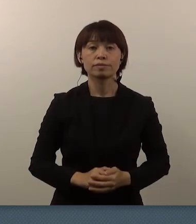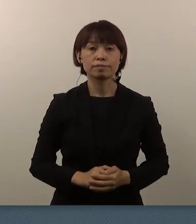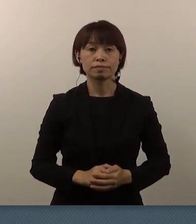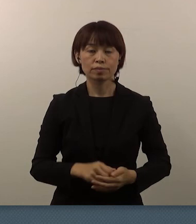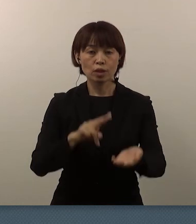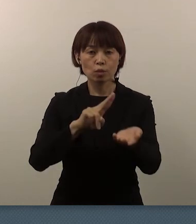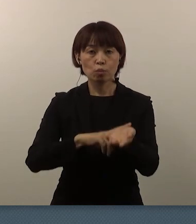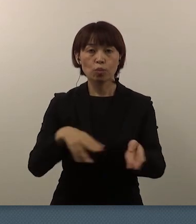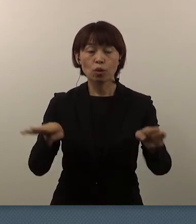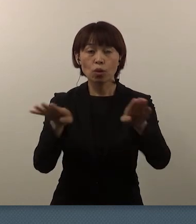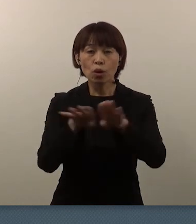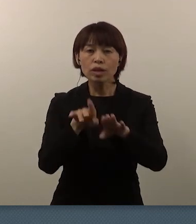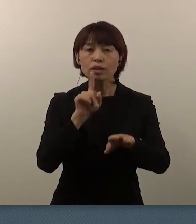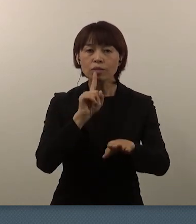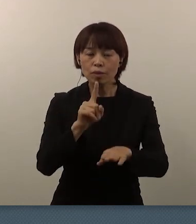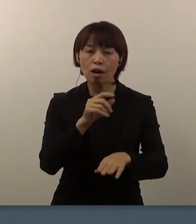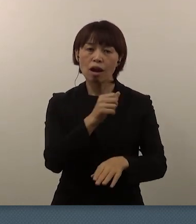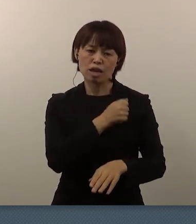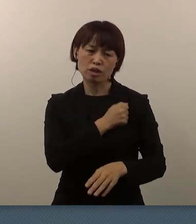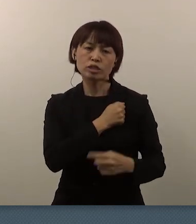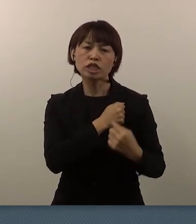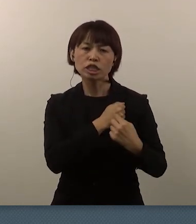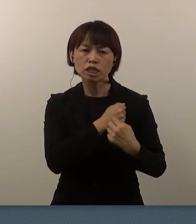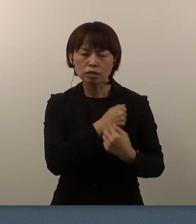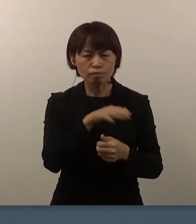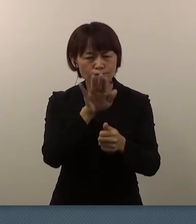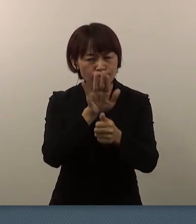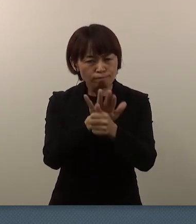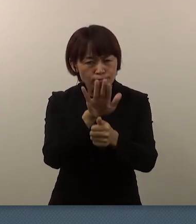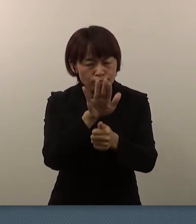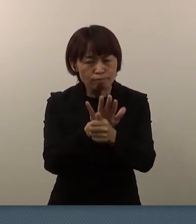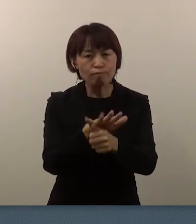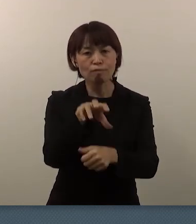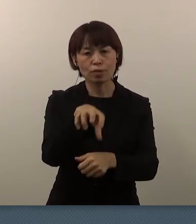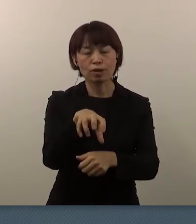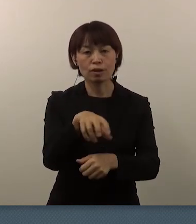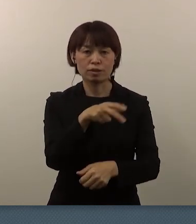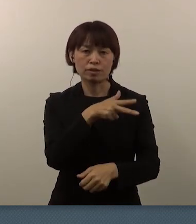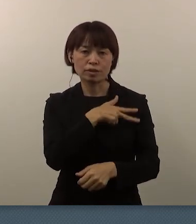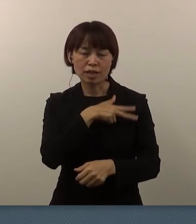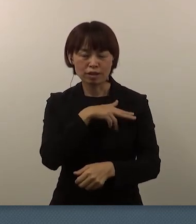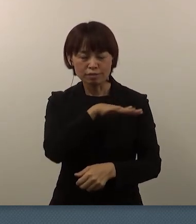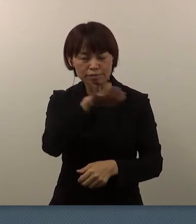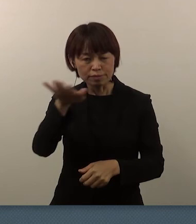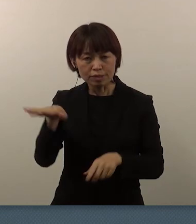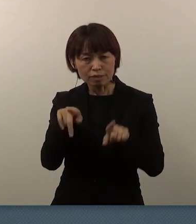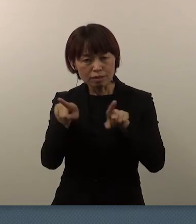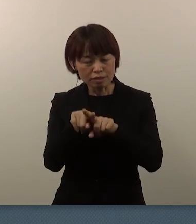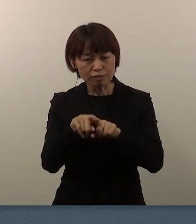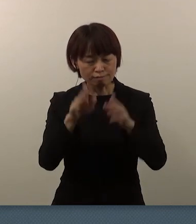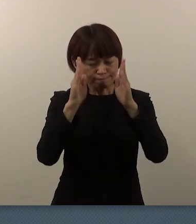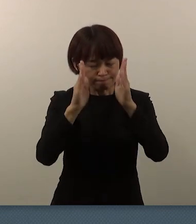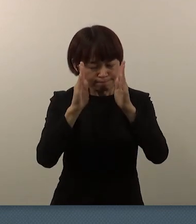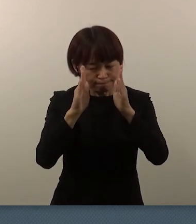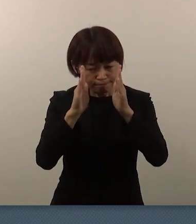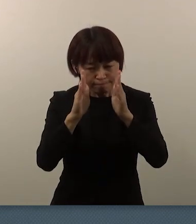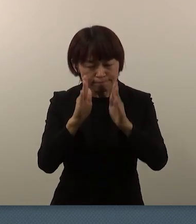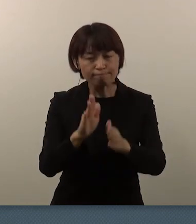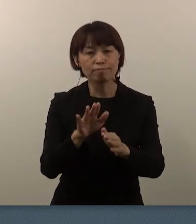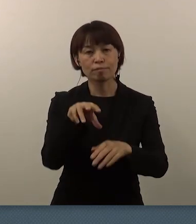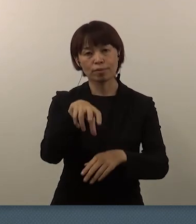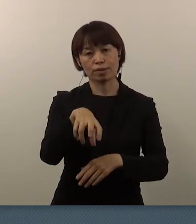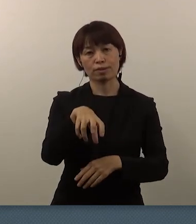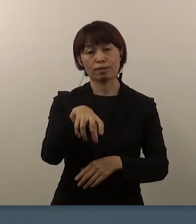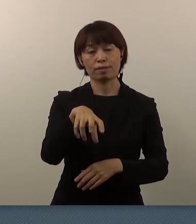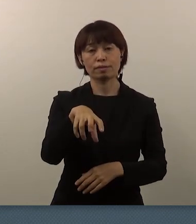病院っていうのは命を救うためにスタッフ一同が懸命に努力するところですね。そ